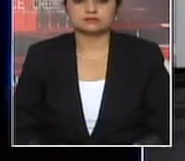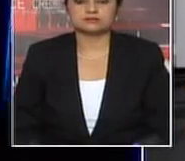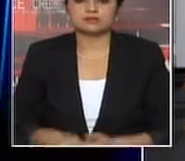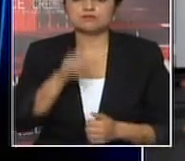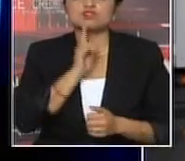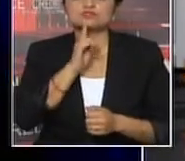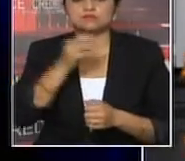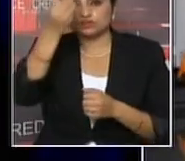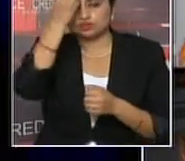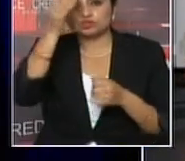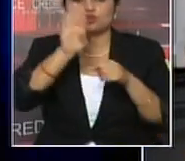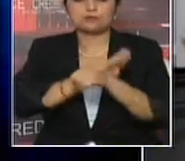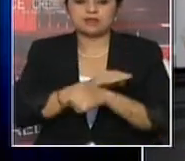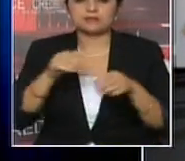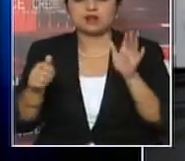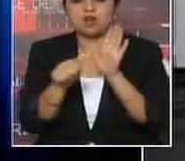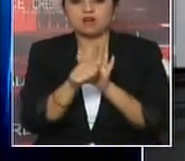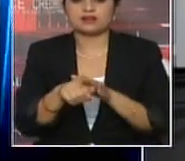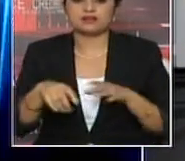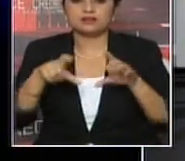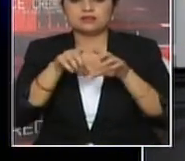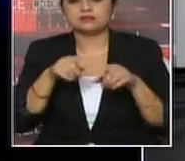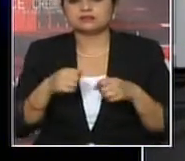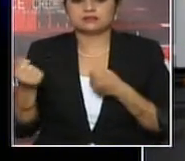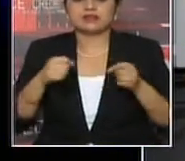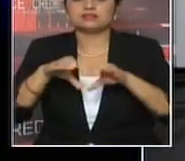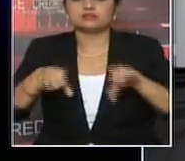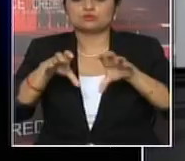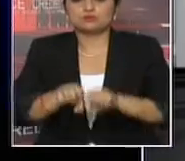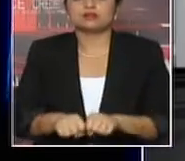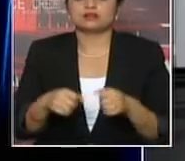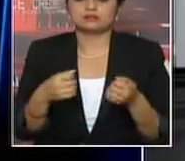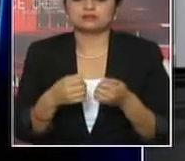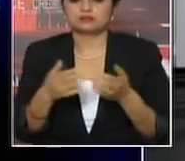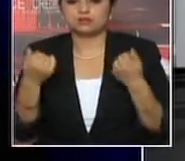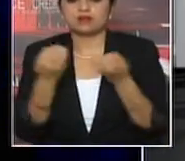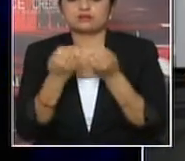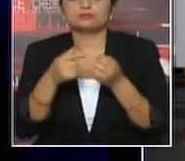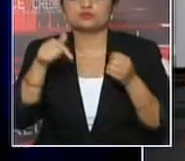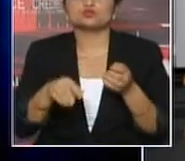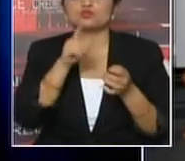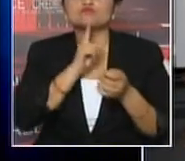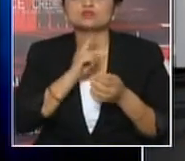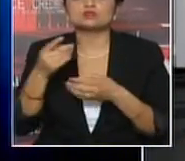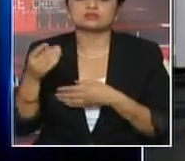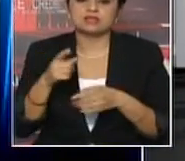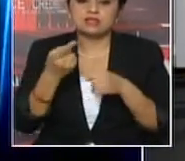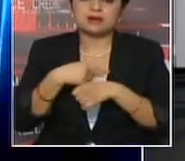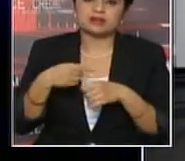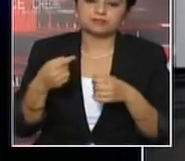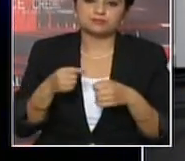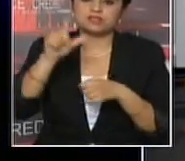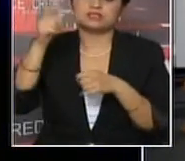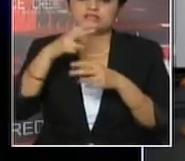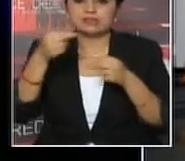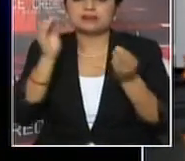हरेक वर्ष दसैँको बेला अग्रिम टिकट बुकिङ खुला गरिए पनि यो वर्ष व्यवसायले भाडा वृद्धि, सडक र छतमा सामान